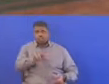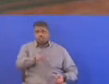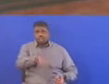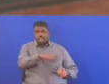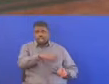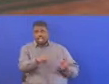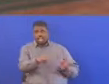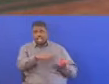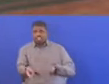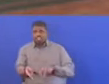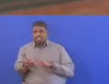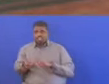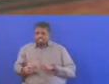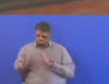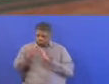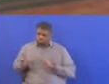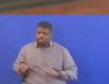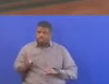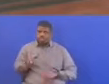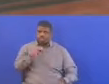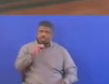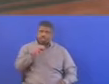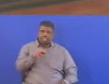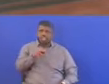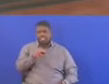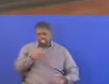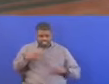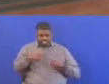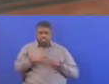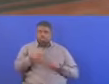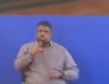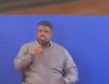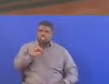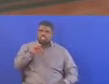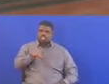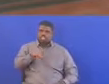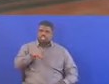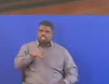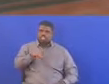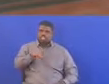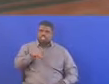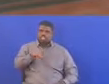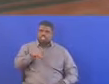kuiragaragaza nyumbani kwao timu ya USM Algiers kutoka nchini Algeria